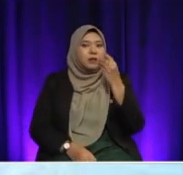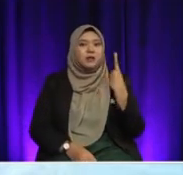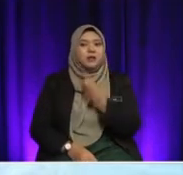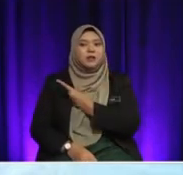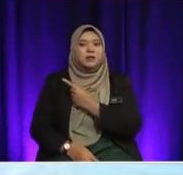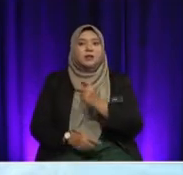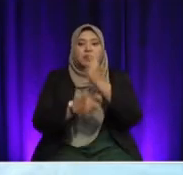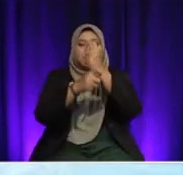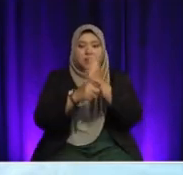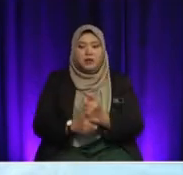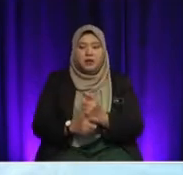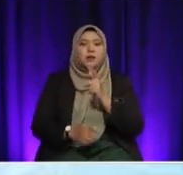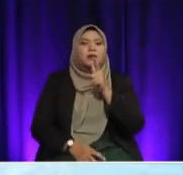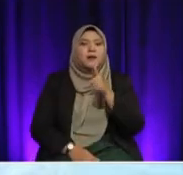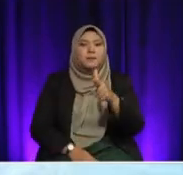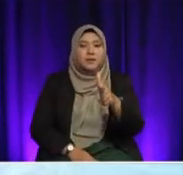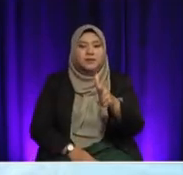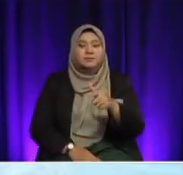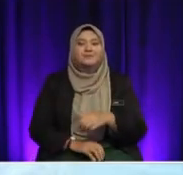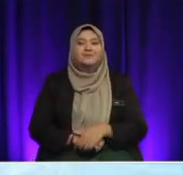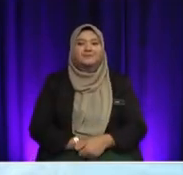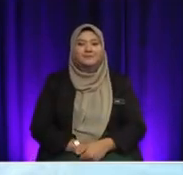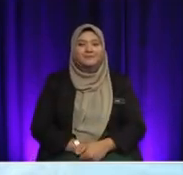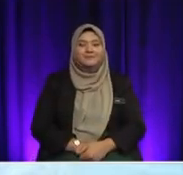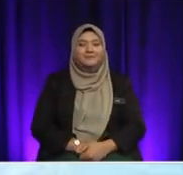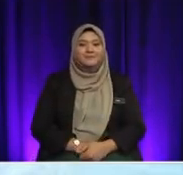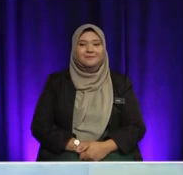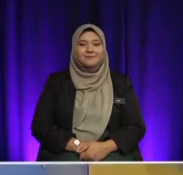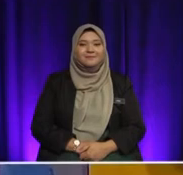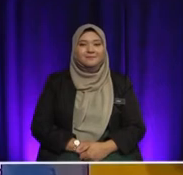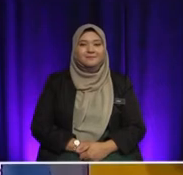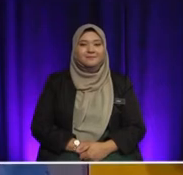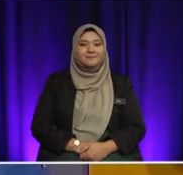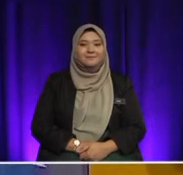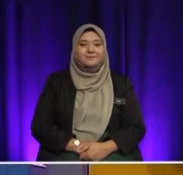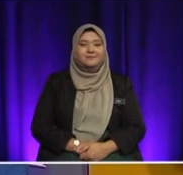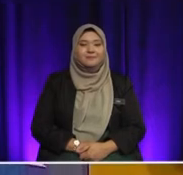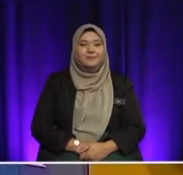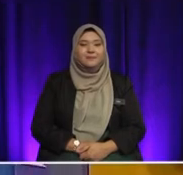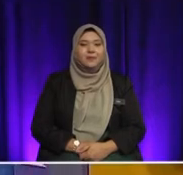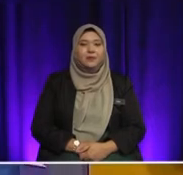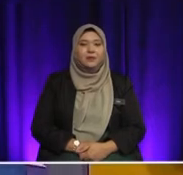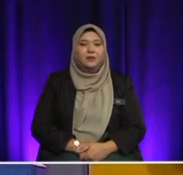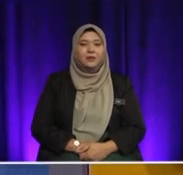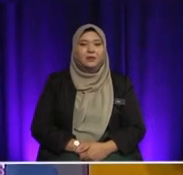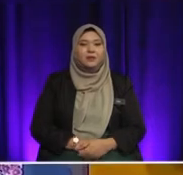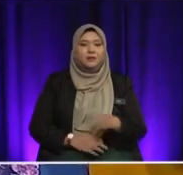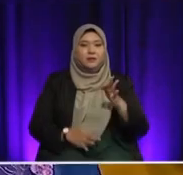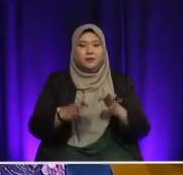tu sejuk beku. Jadi untuk produk sejuk beku, kita kena letak ni. Yang ni